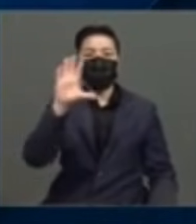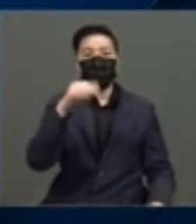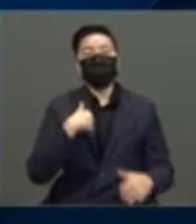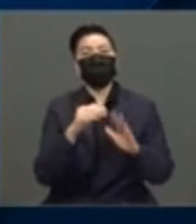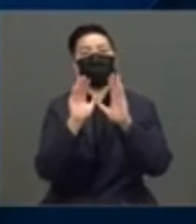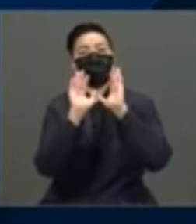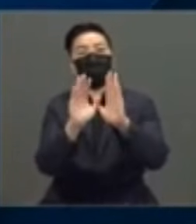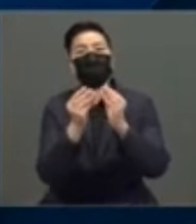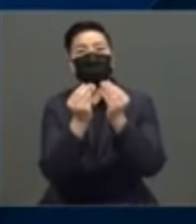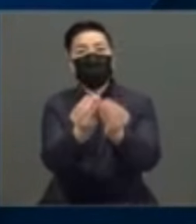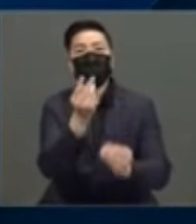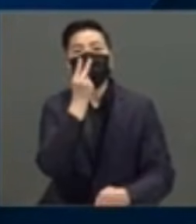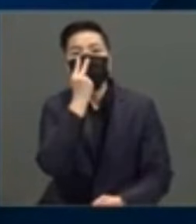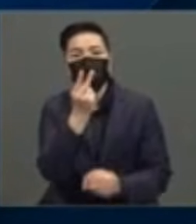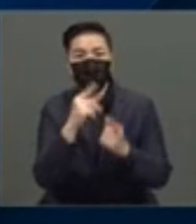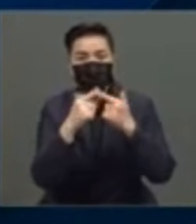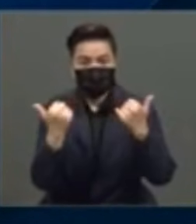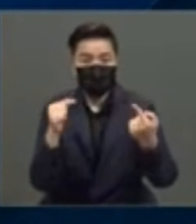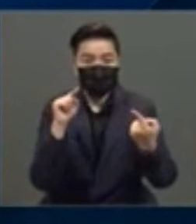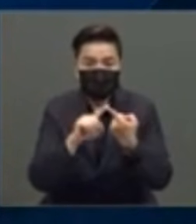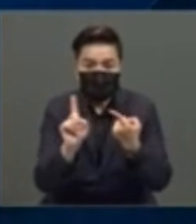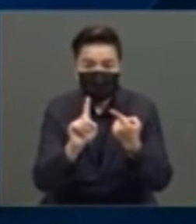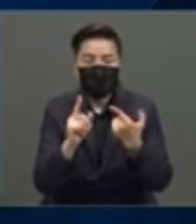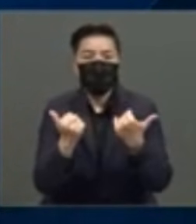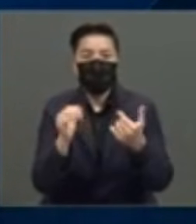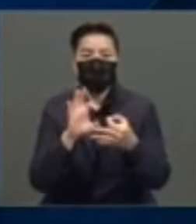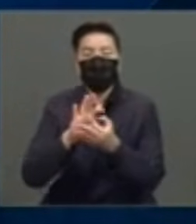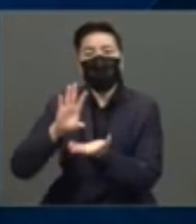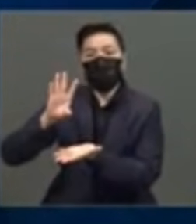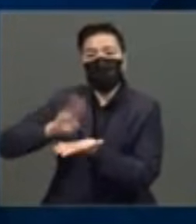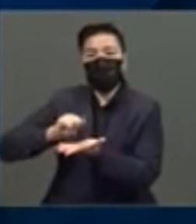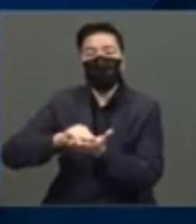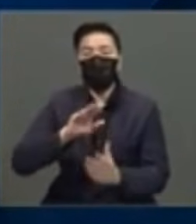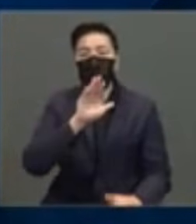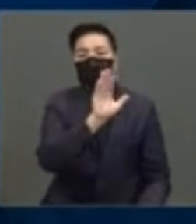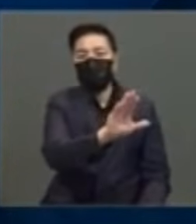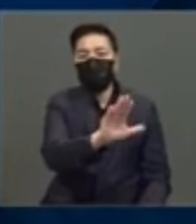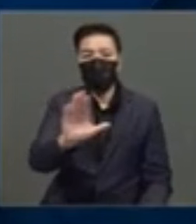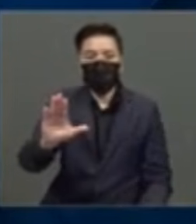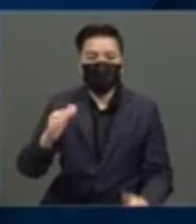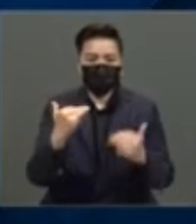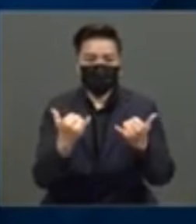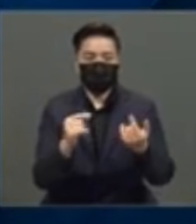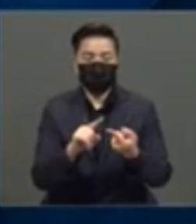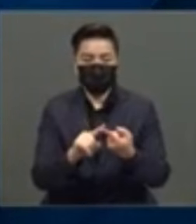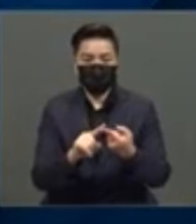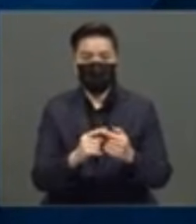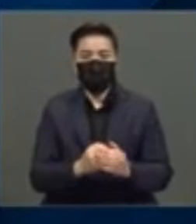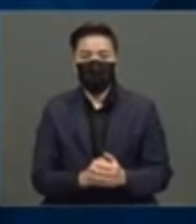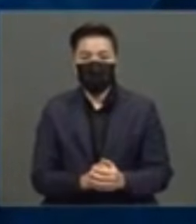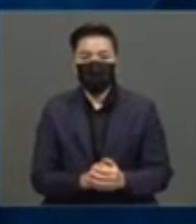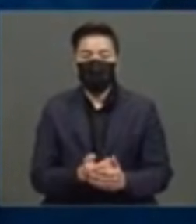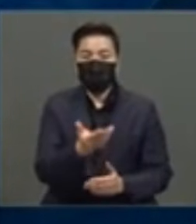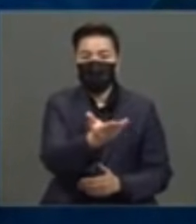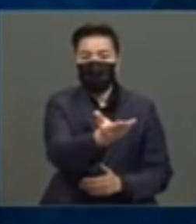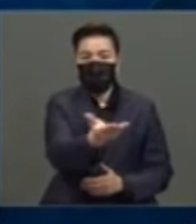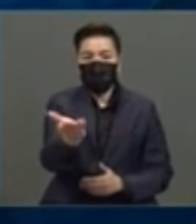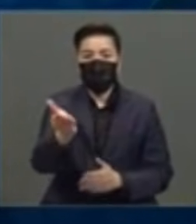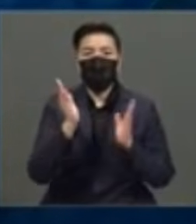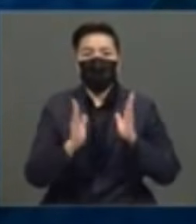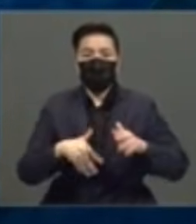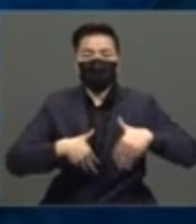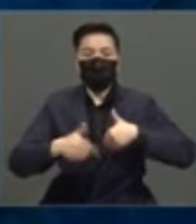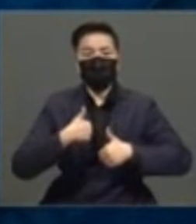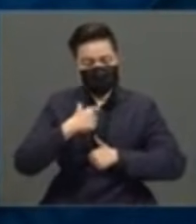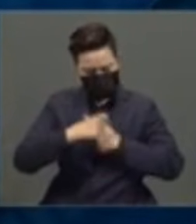ครับก็คือเป็นภาพของการข้อมูลของพี่น้องประชาชนนะครับว่าท่านจะต้องท